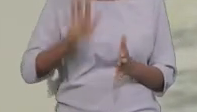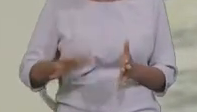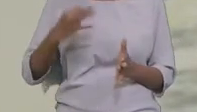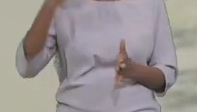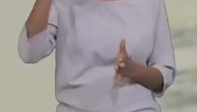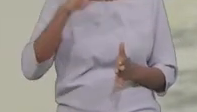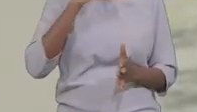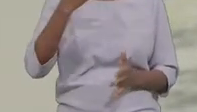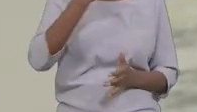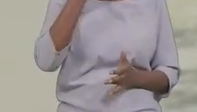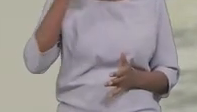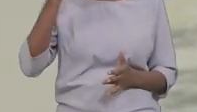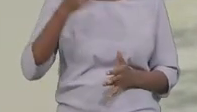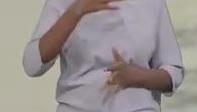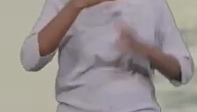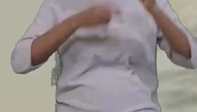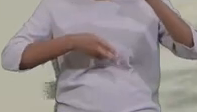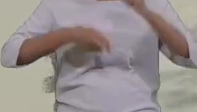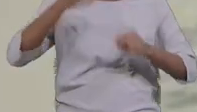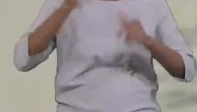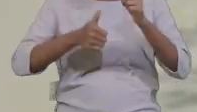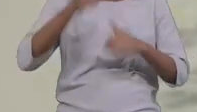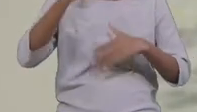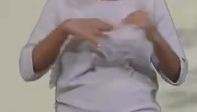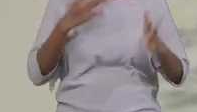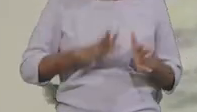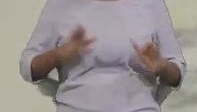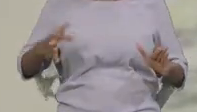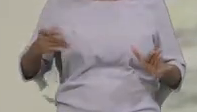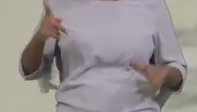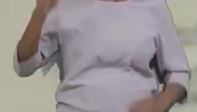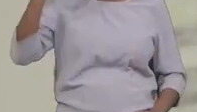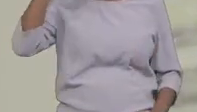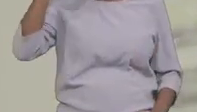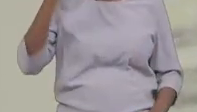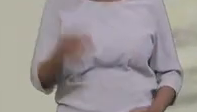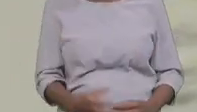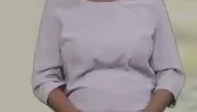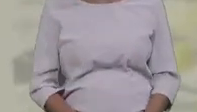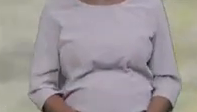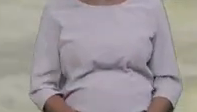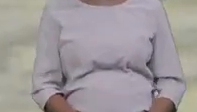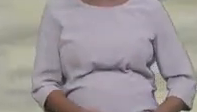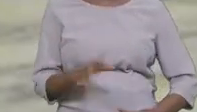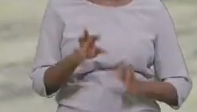Dieu, enfant de Dieu, est meilleur, plus grand, plus élevé que les enfants du diable.